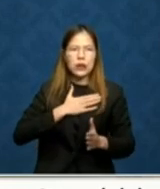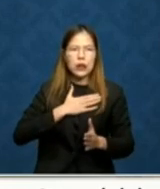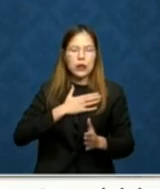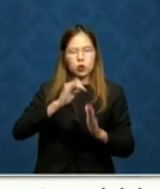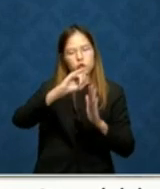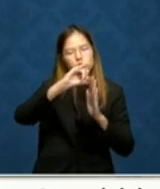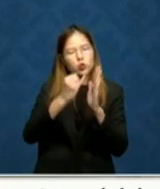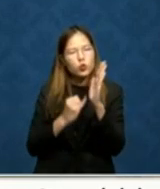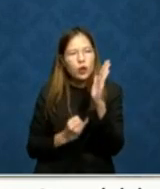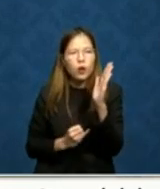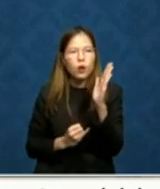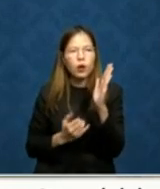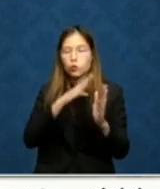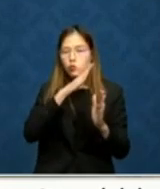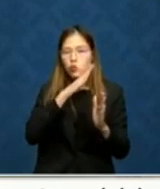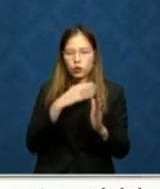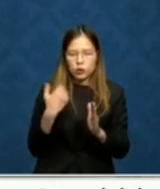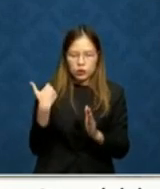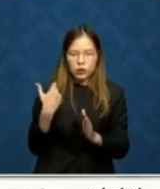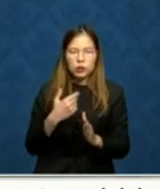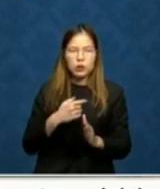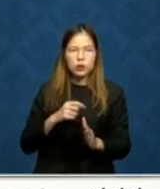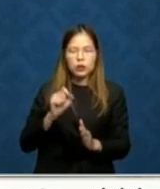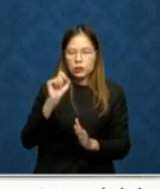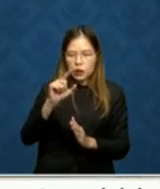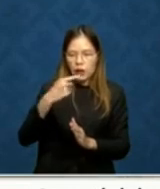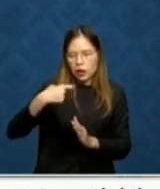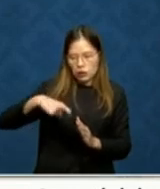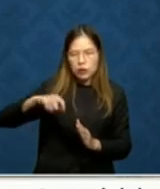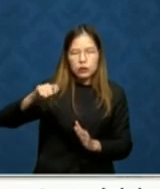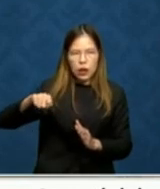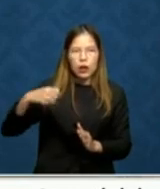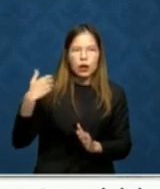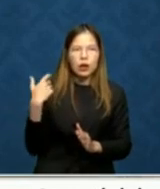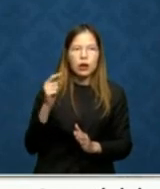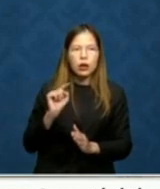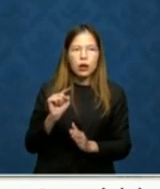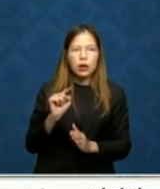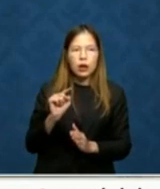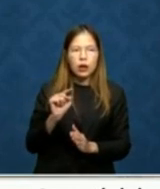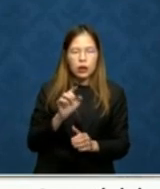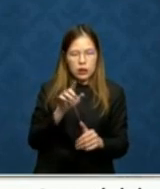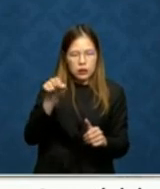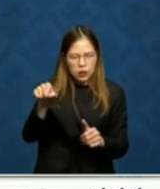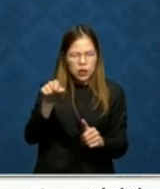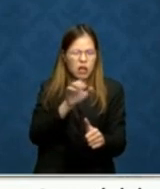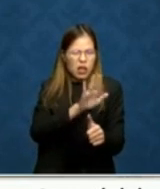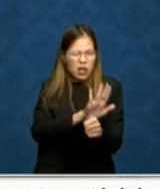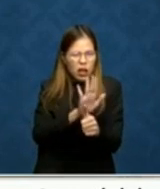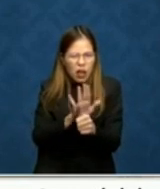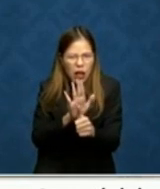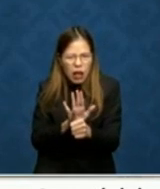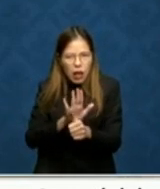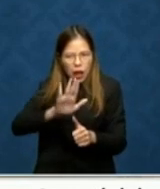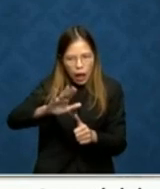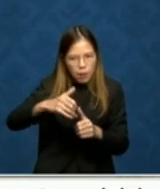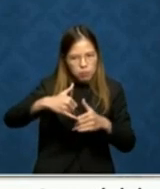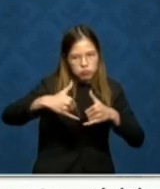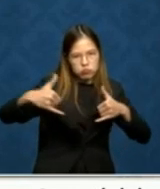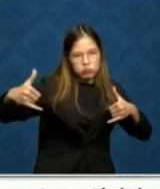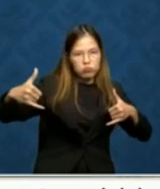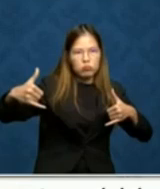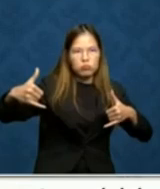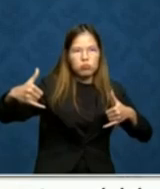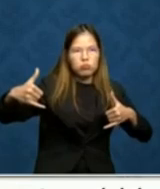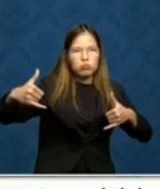จังหวัดนะคะถ้าดิฉันเนี่ยได้รับคำสั่งศาลมาแล้วว่าสตอกเกอร์คนนี้ห้ามอยู่ใกล้ดิฉันในระ